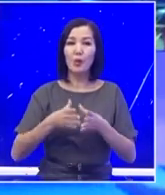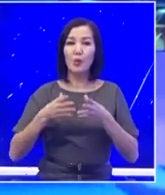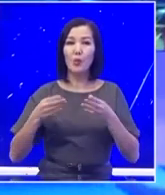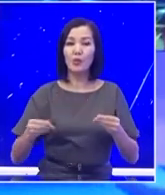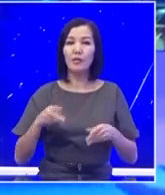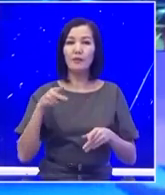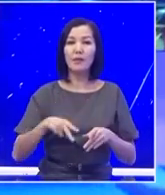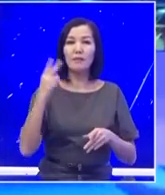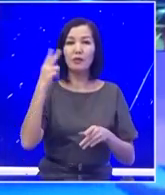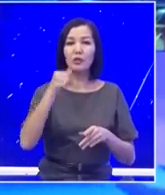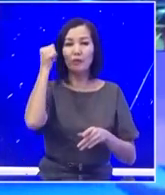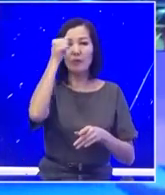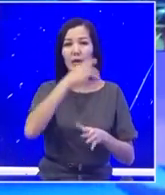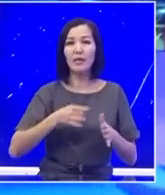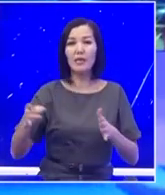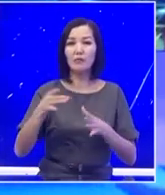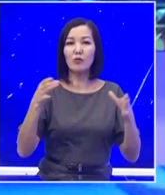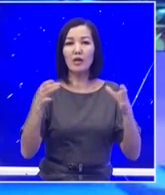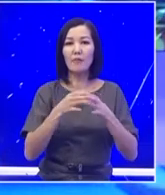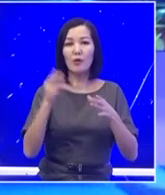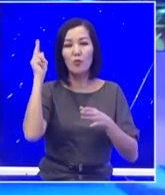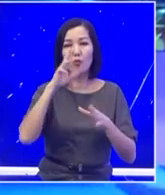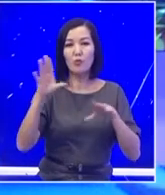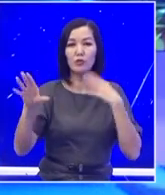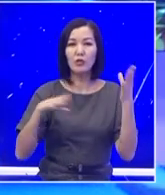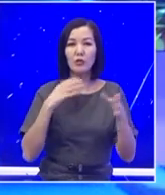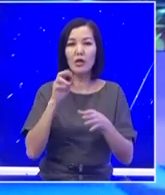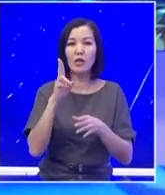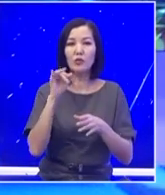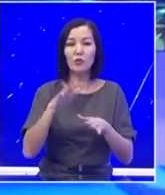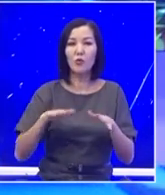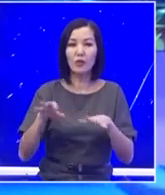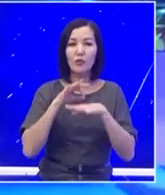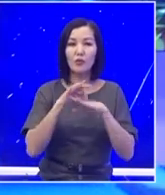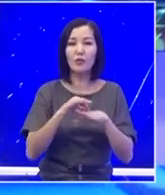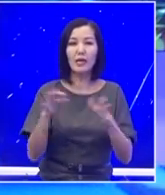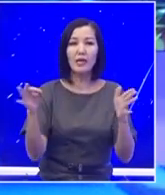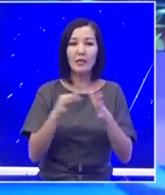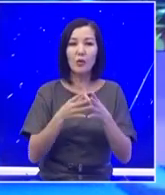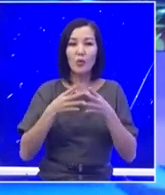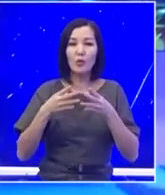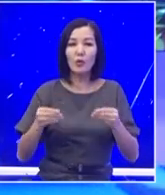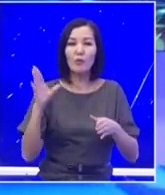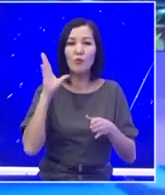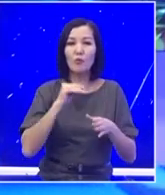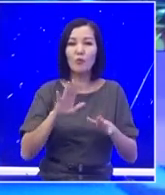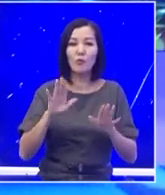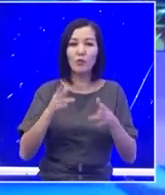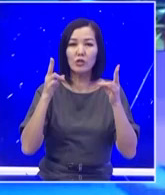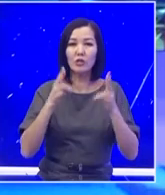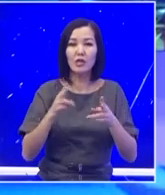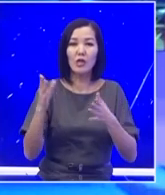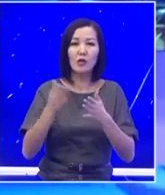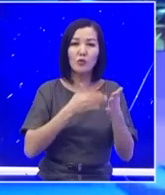Көктем 2020 республикалық командалық штабтық оқу-жаттығу Ақсу ауданында өтті. Мақсаты көктемде болуы мүмкін төтенше